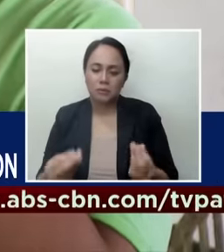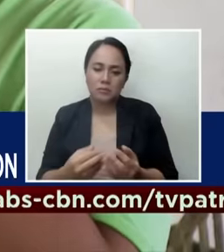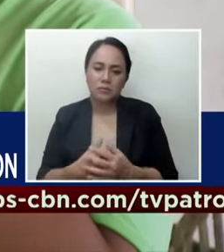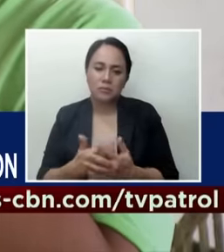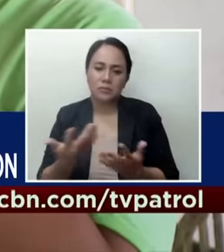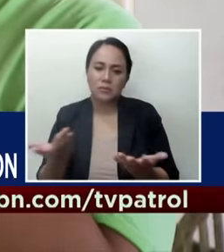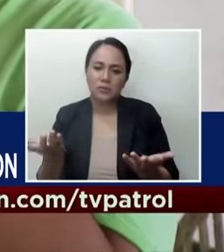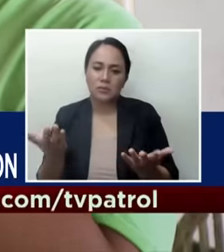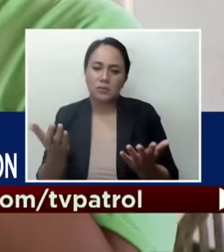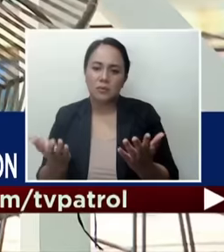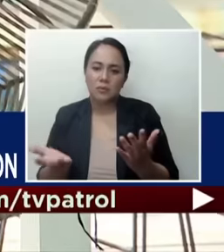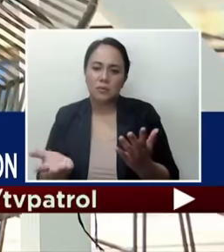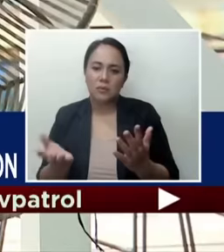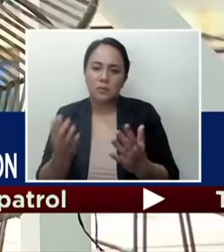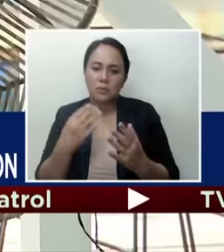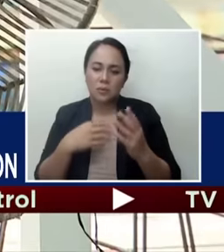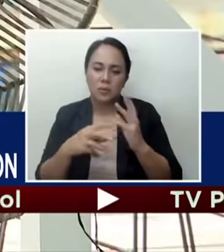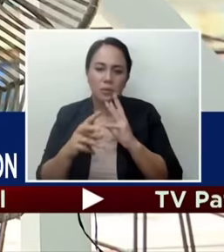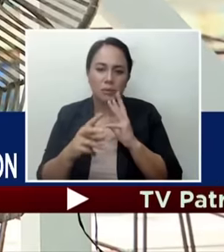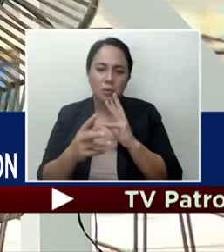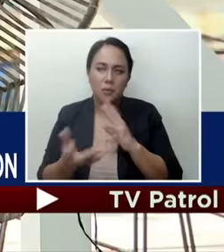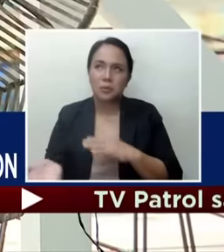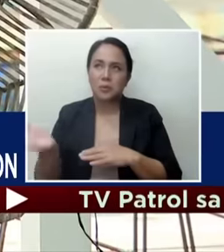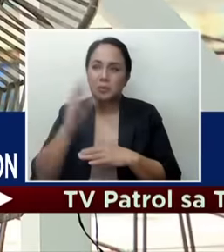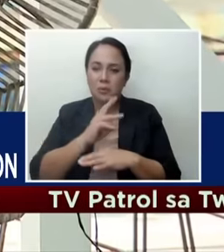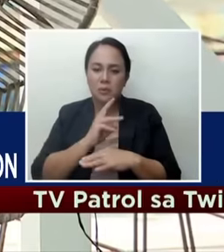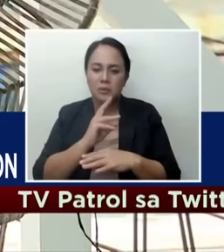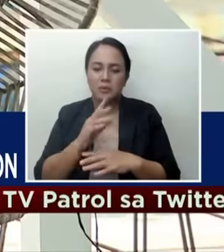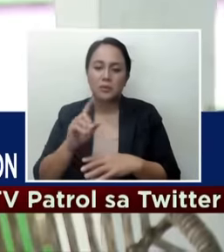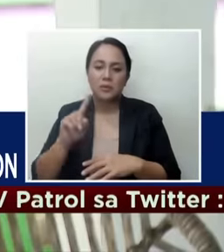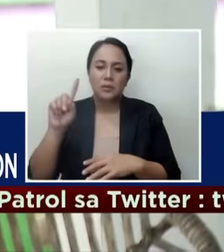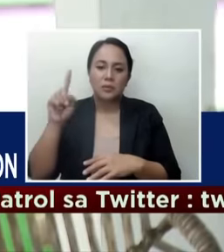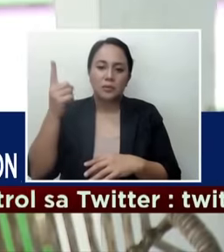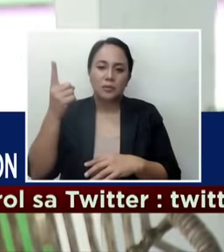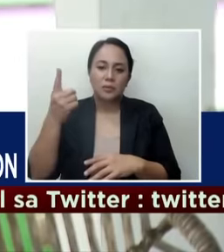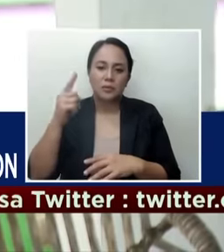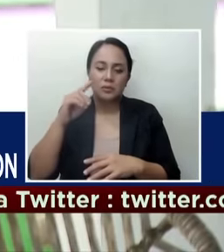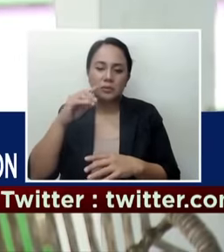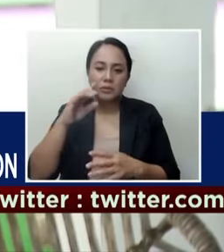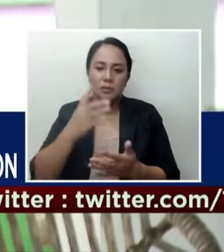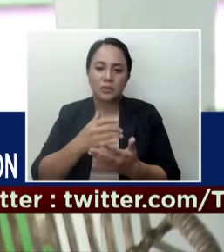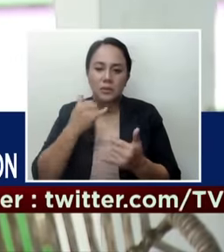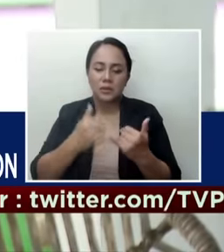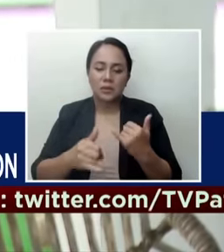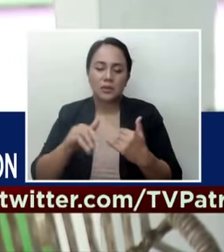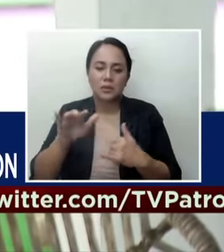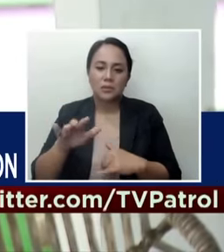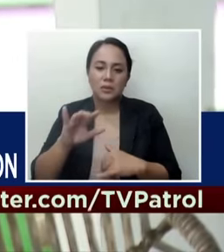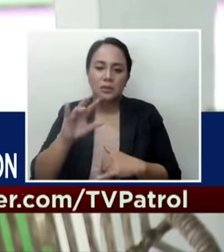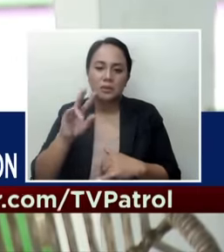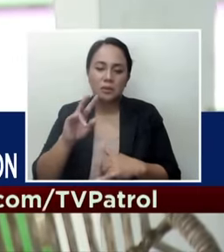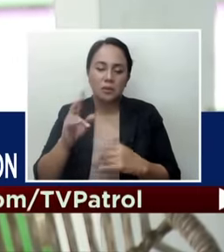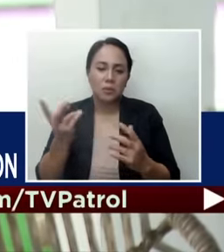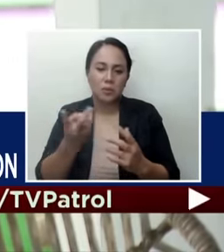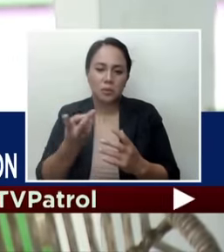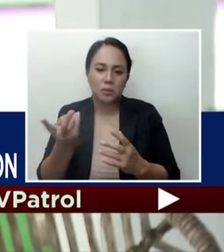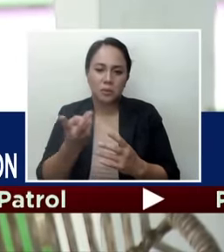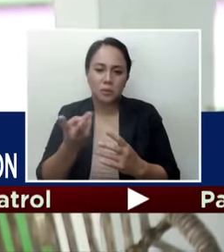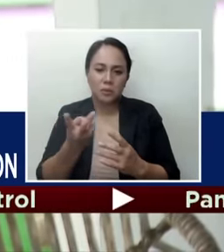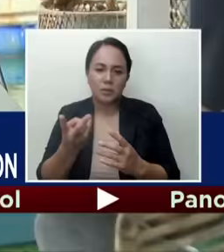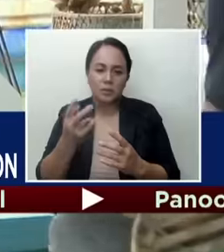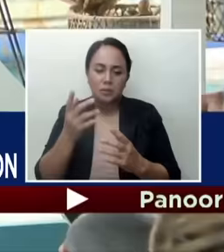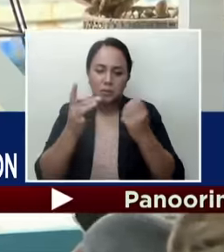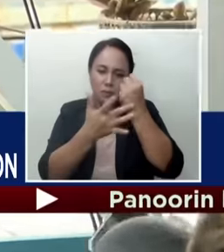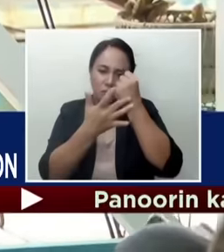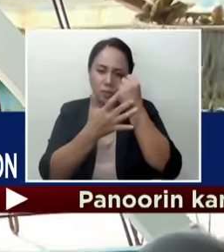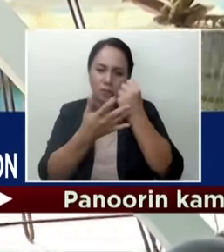Maghapon tubig lang. Ang panganay namang si Julius at bunsong anak na si Valerie Joy, parehong na-trauma sa